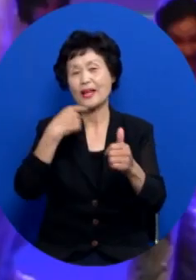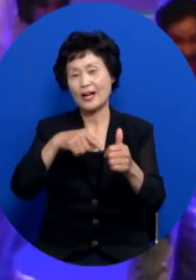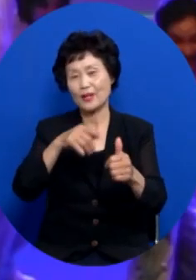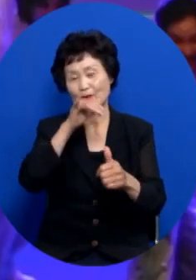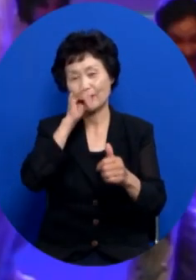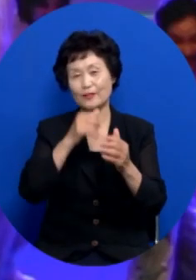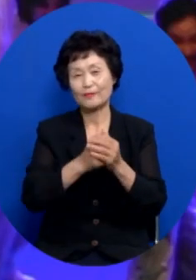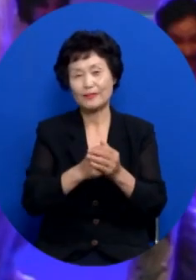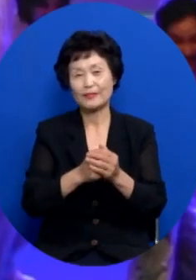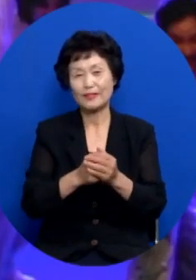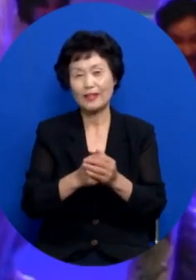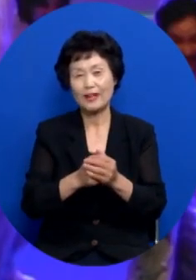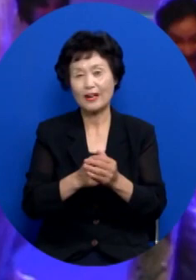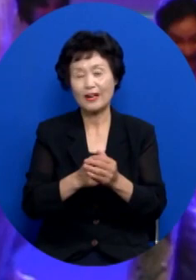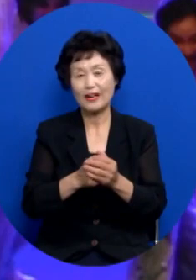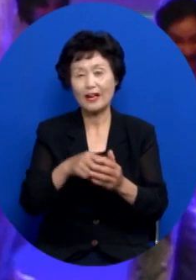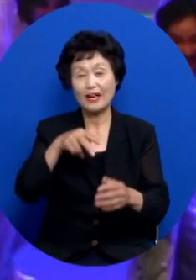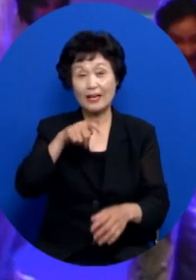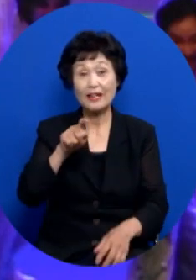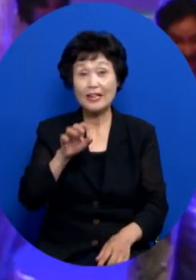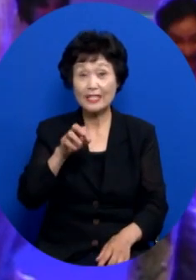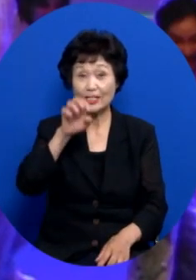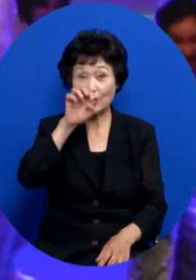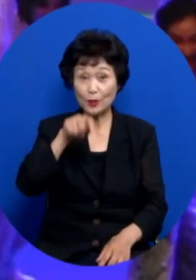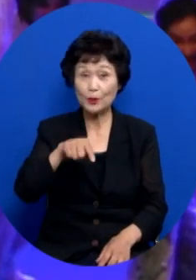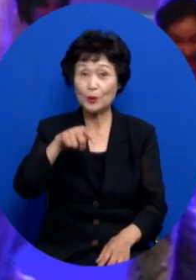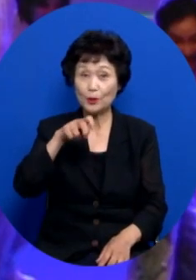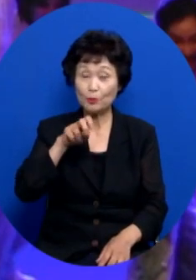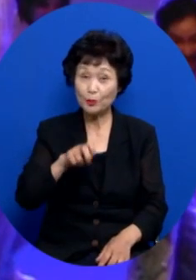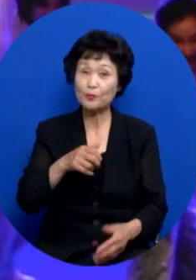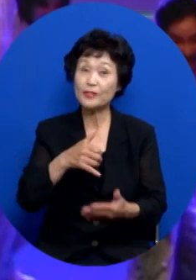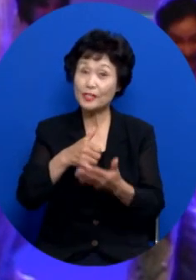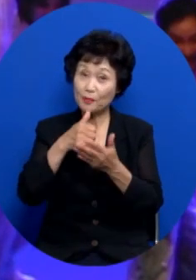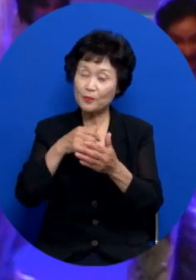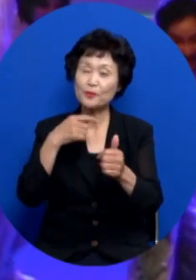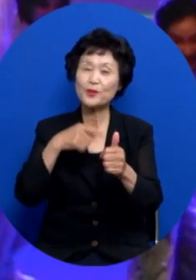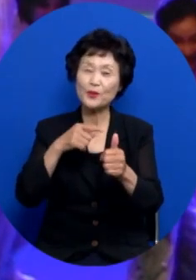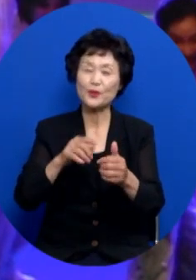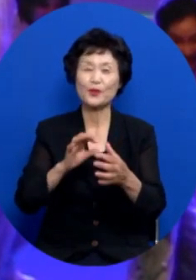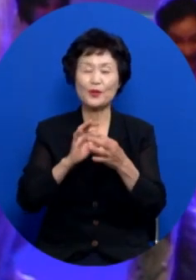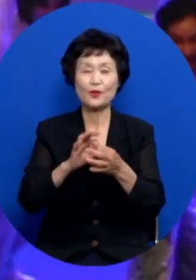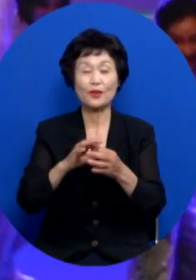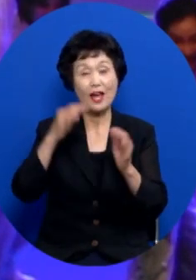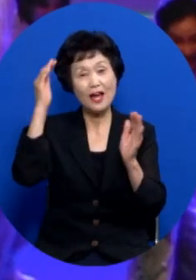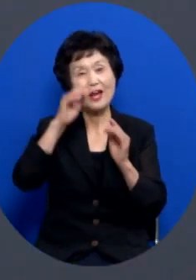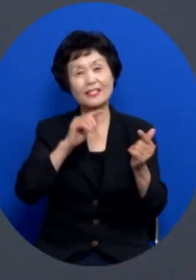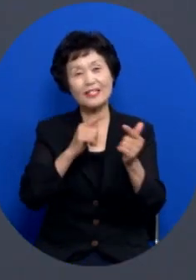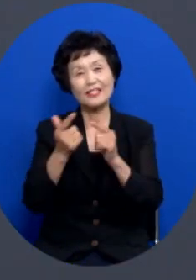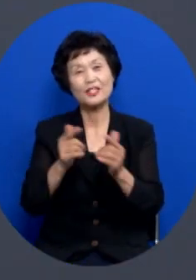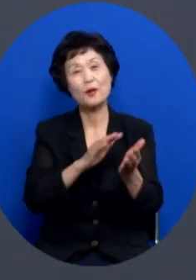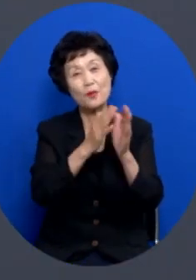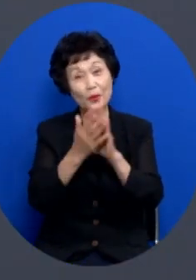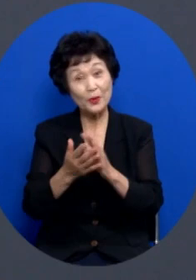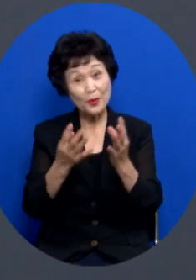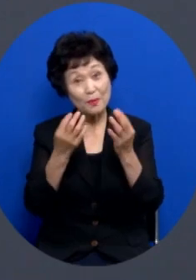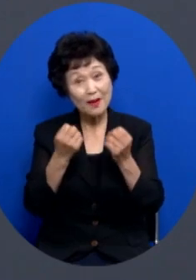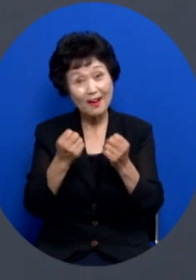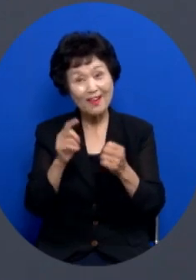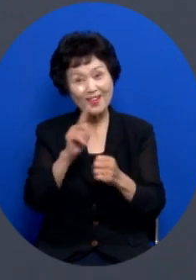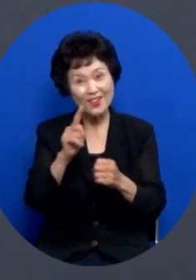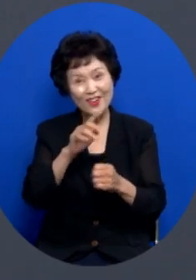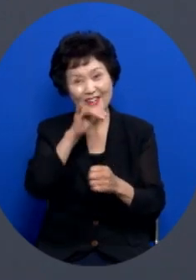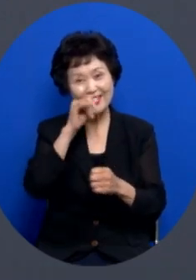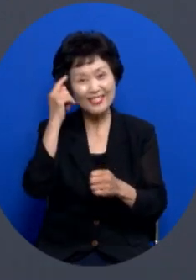교육 과정과 연계된 성품 교육을 통해 학생들도 많은 변화가 있었다고 들었습니다. 어떤 변화들이 있었을까요? 세일의 기독학교는